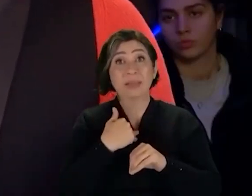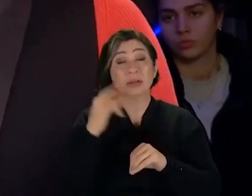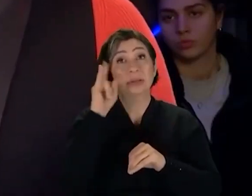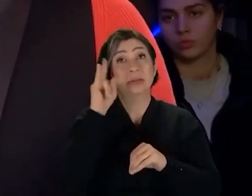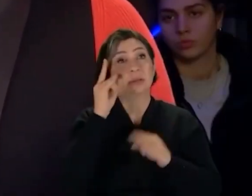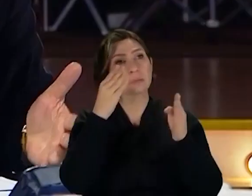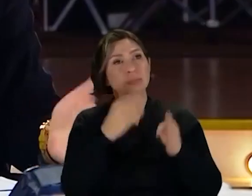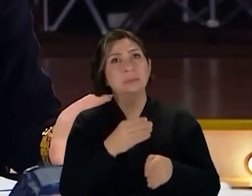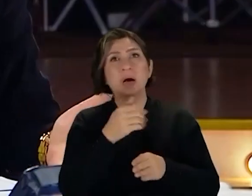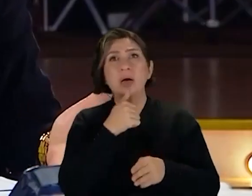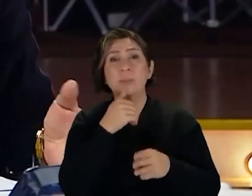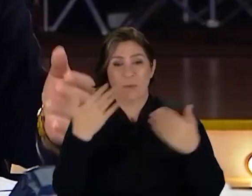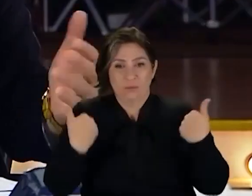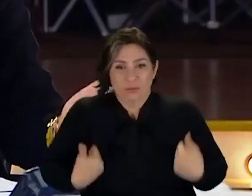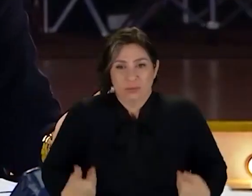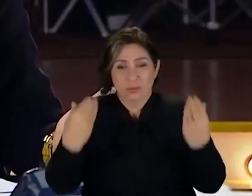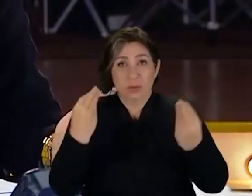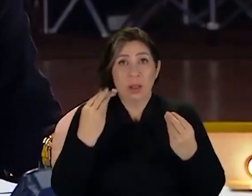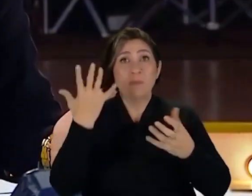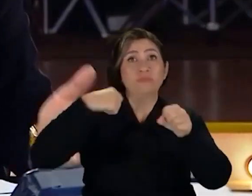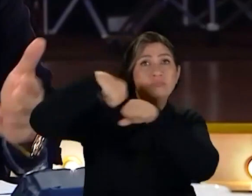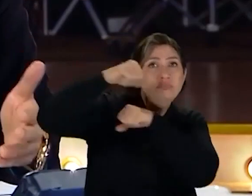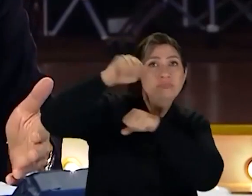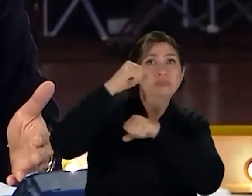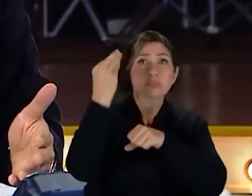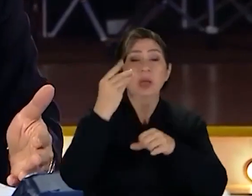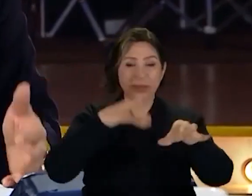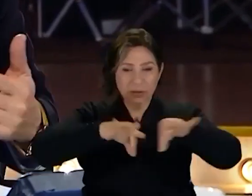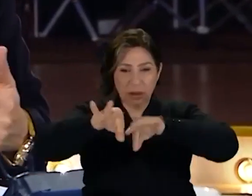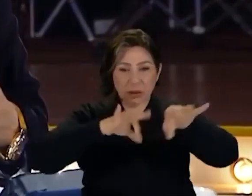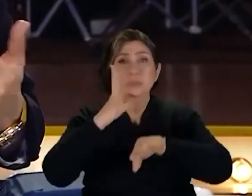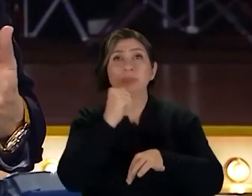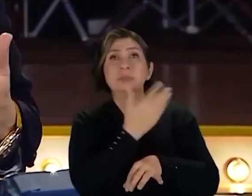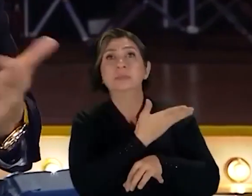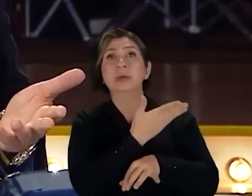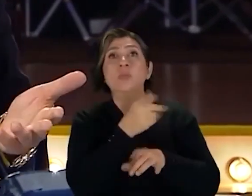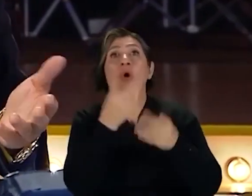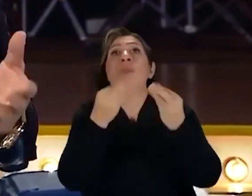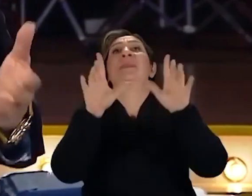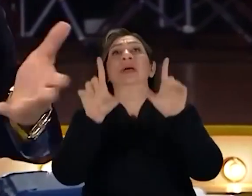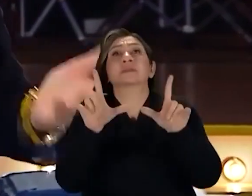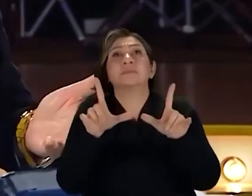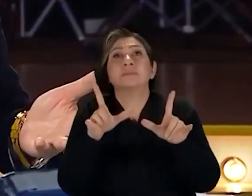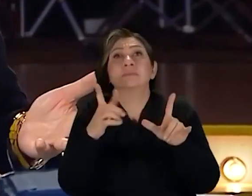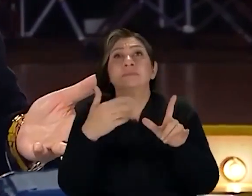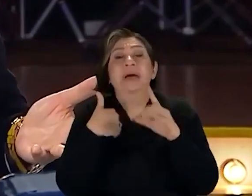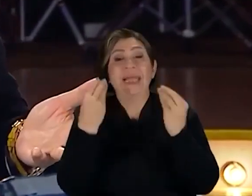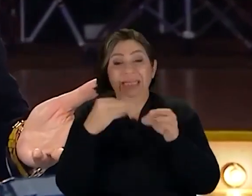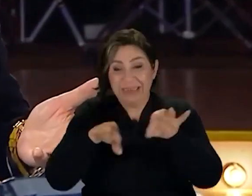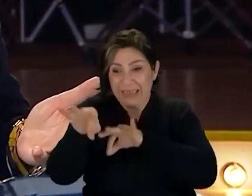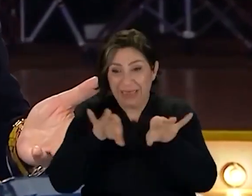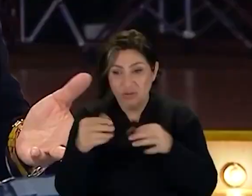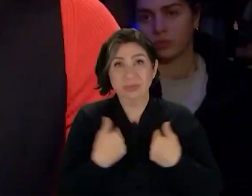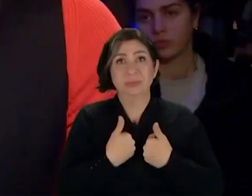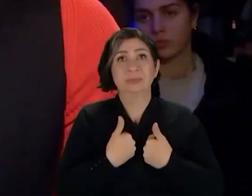kıskanmıştım onu yani herifin hem vücudu güzel hem iyi yumruk atıyor hem de iyi satranç oynuyor Normalde bunun olmaması lazım Çünkü ben sadece iyi satranç